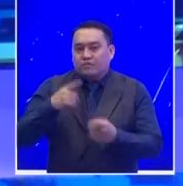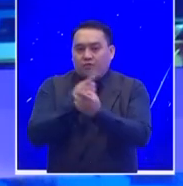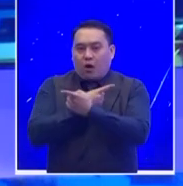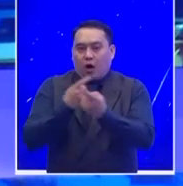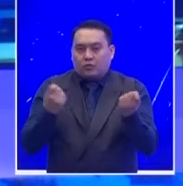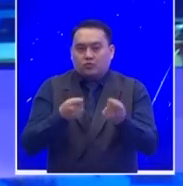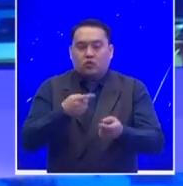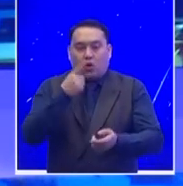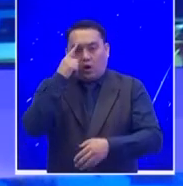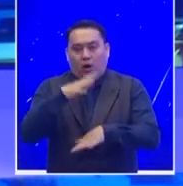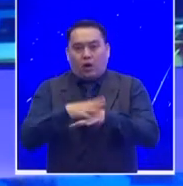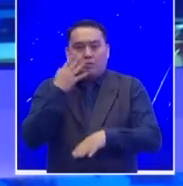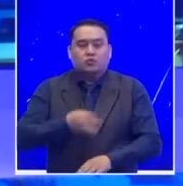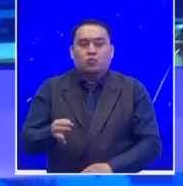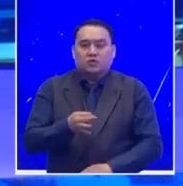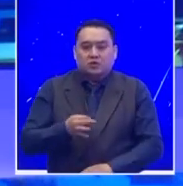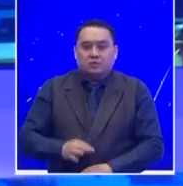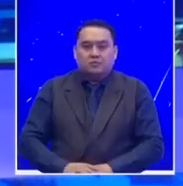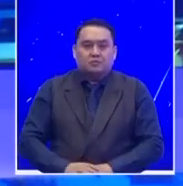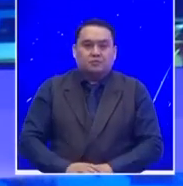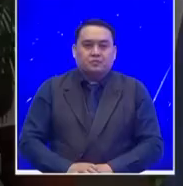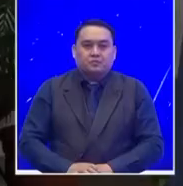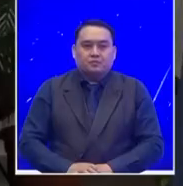подтвердили в пресс-службе акима Алматинской области.